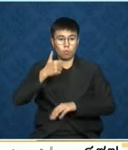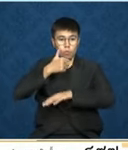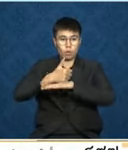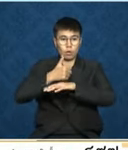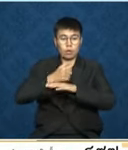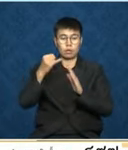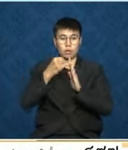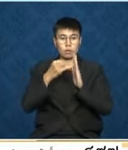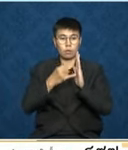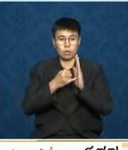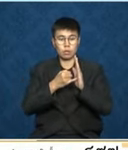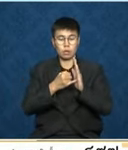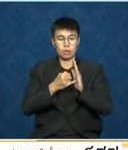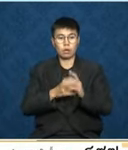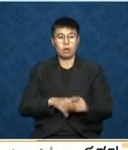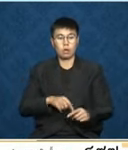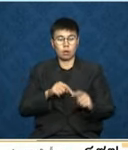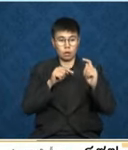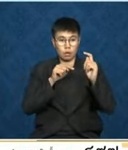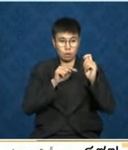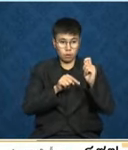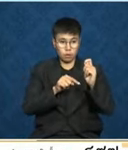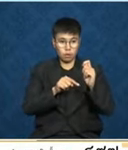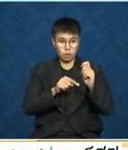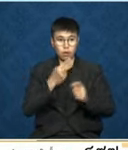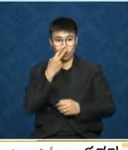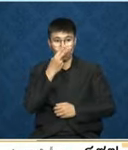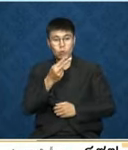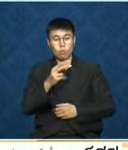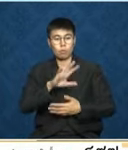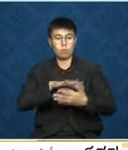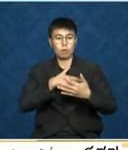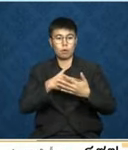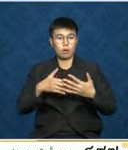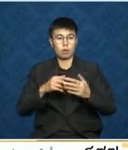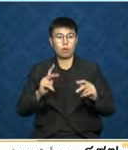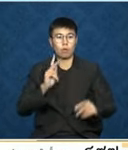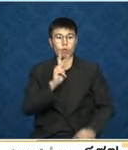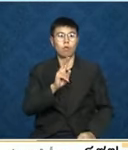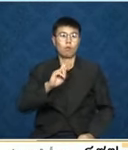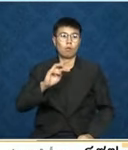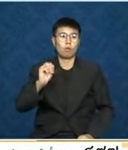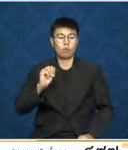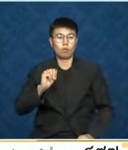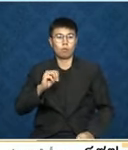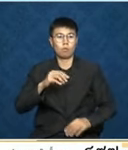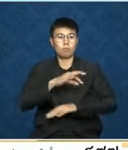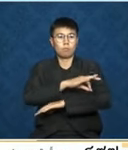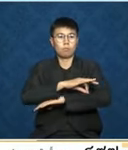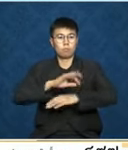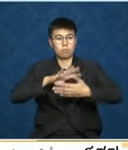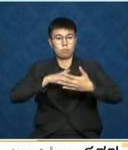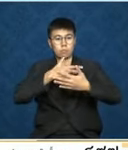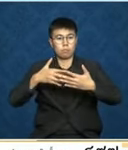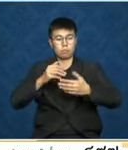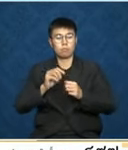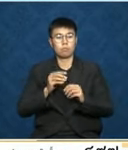ในอำเภอก็ได้เข้าไปดูร่วมกับทางโยธาธิการจังหวัดนะครับไปดูว่าจะแก้ไขยังไงนะครับซึ่ง